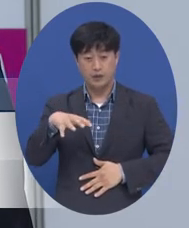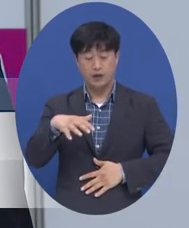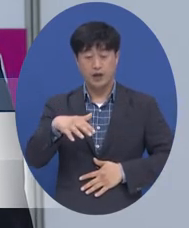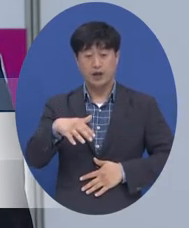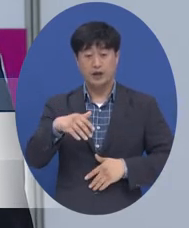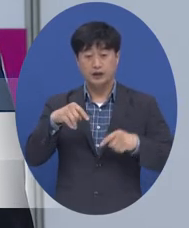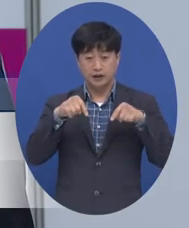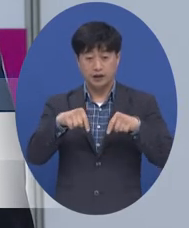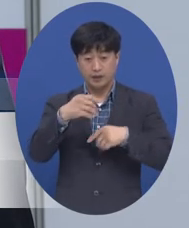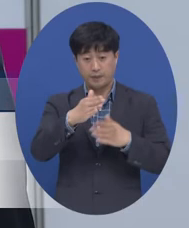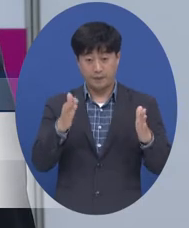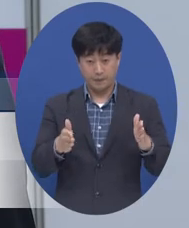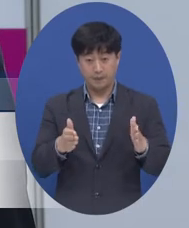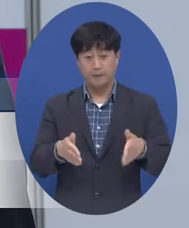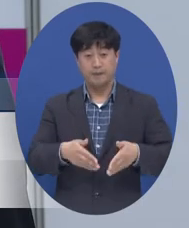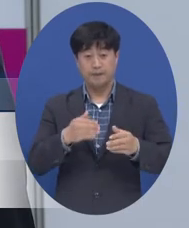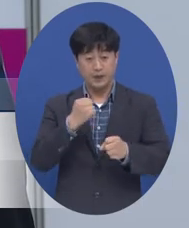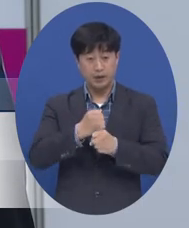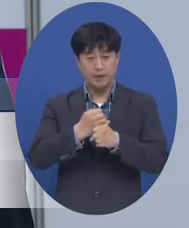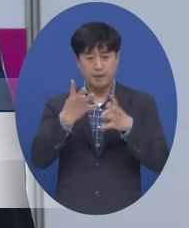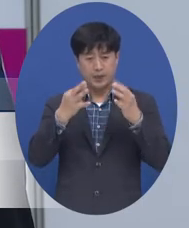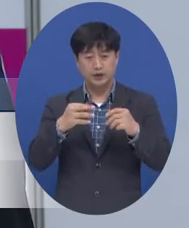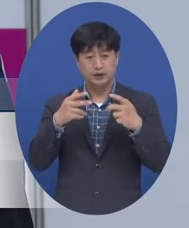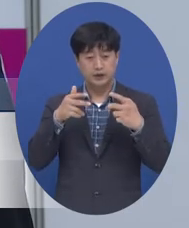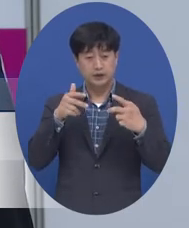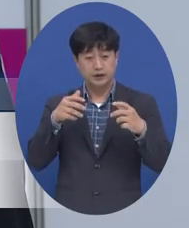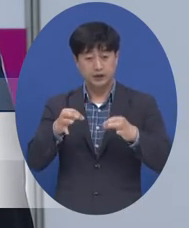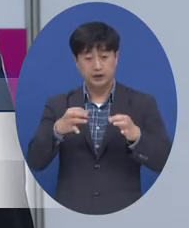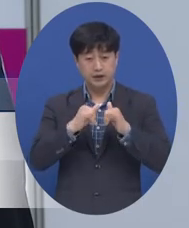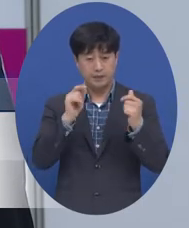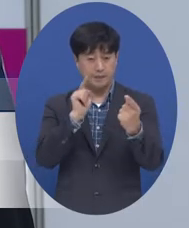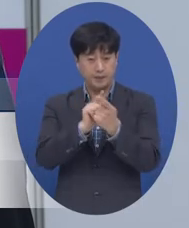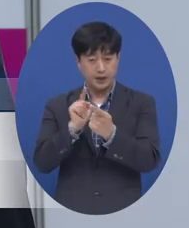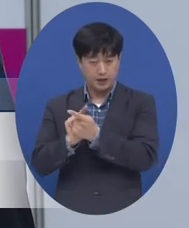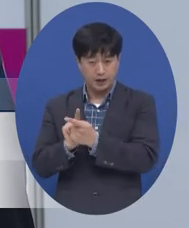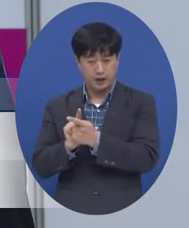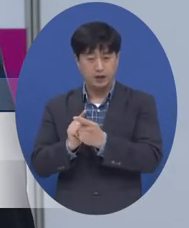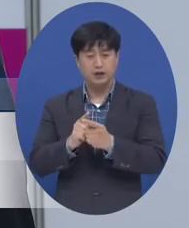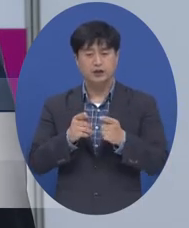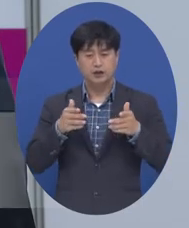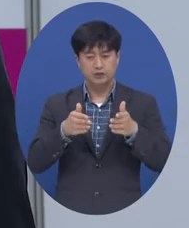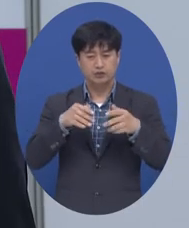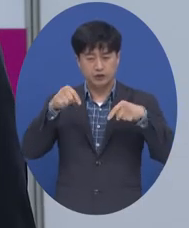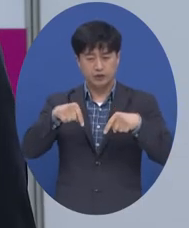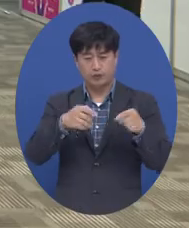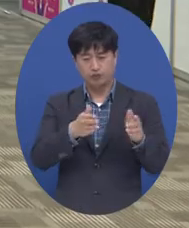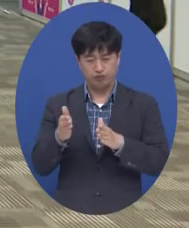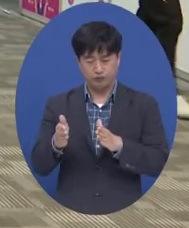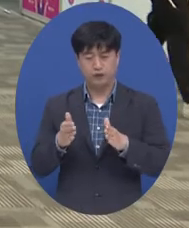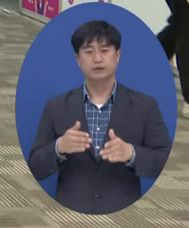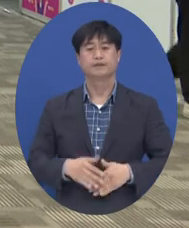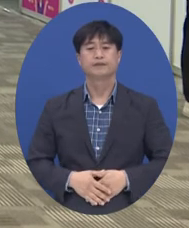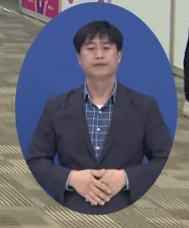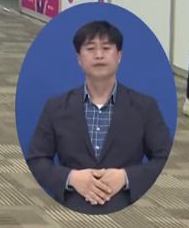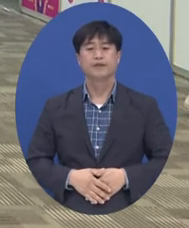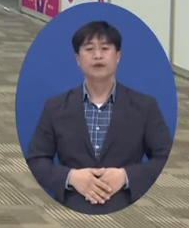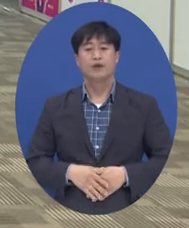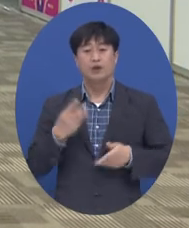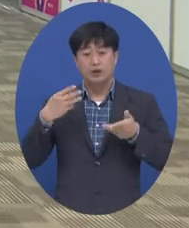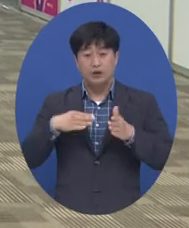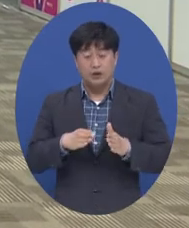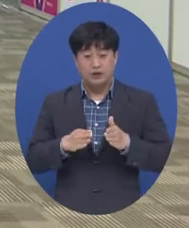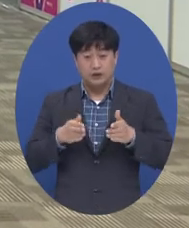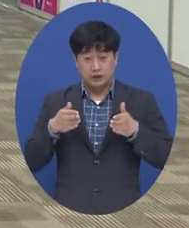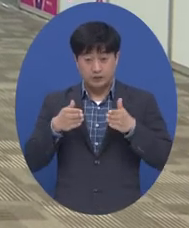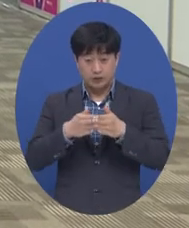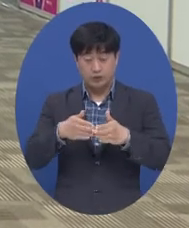상담장을 해서 많은 바이어들을 만날 수 있도록 저희가 집중 상담할 수 있도록 준비를 하였습니다. 경기도는 집중